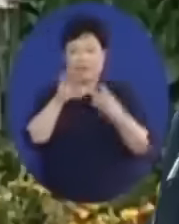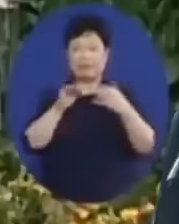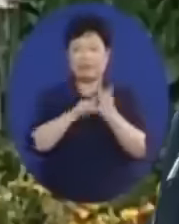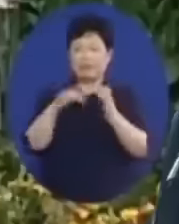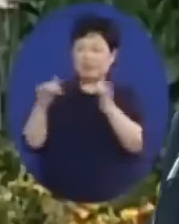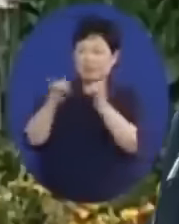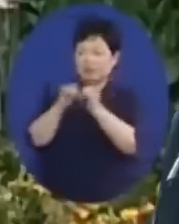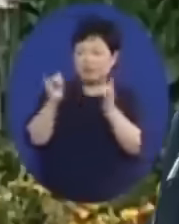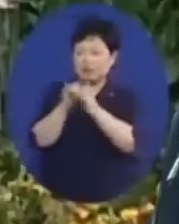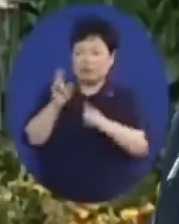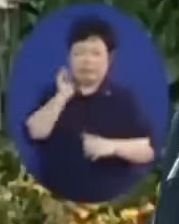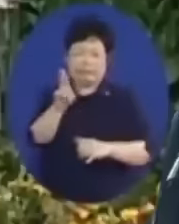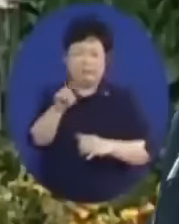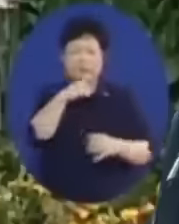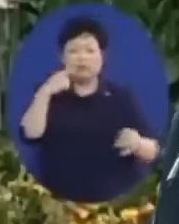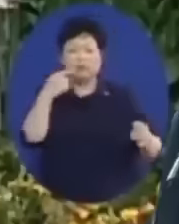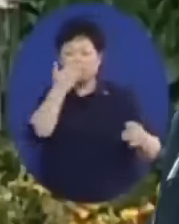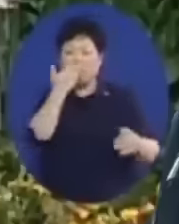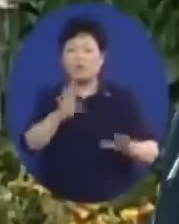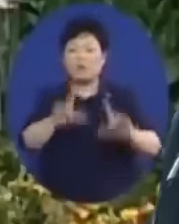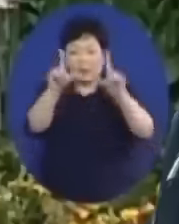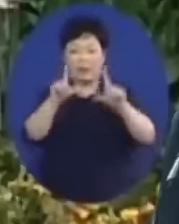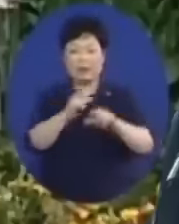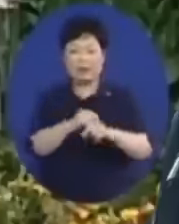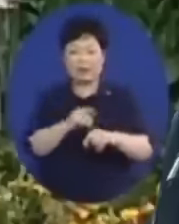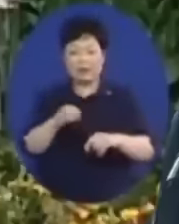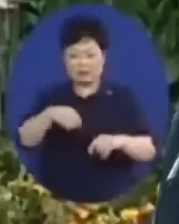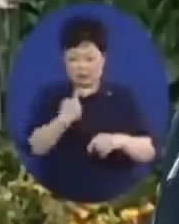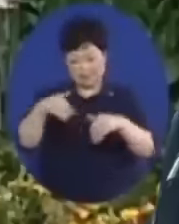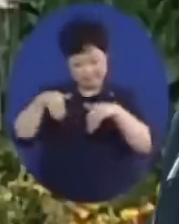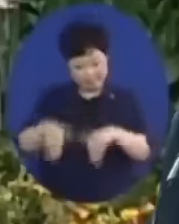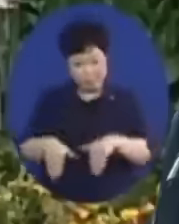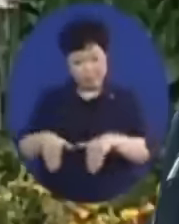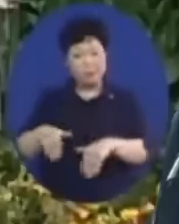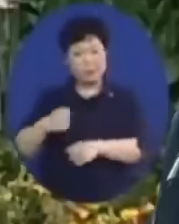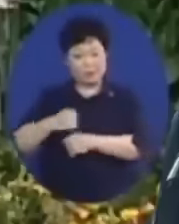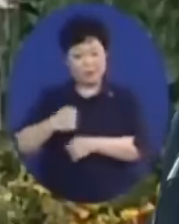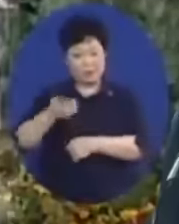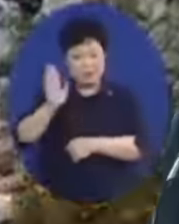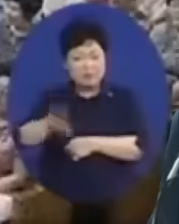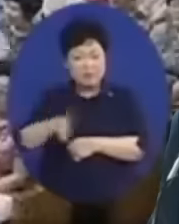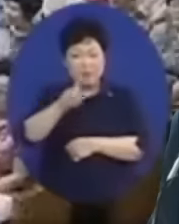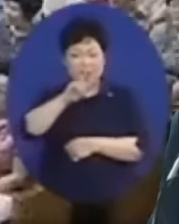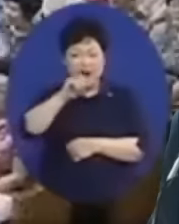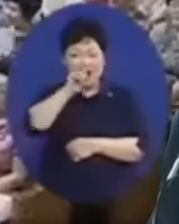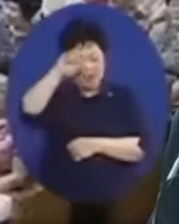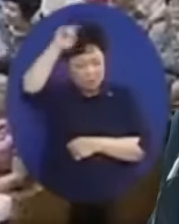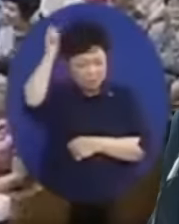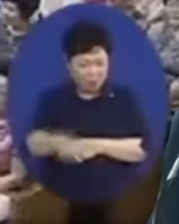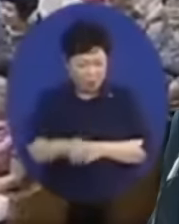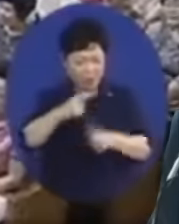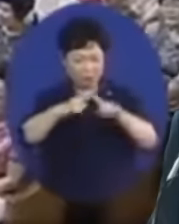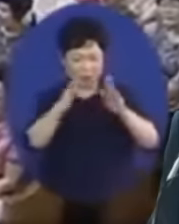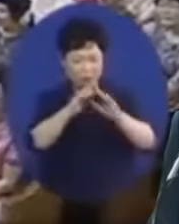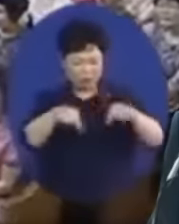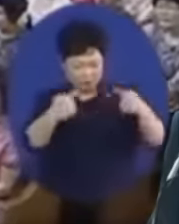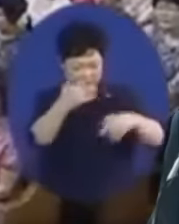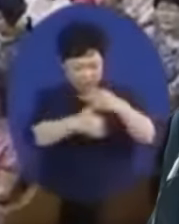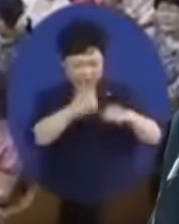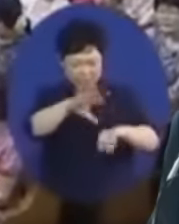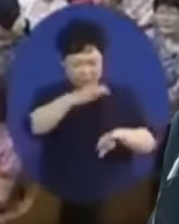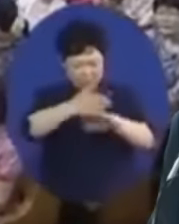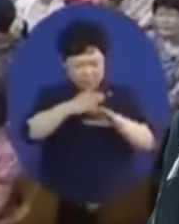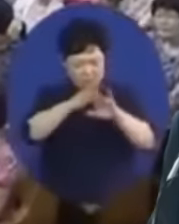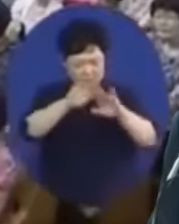전투가 치열하던 어느 날 주일이었습니다. 그때 나는 쫄병이었지만 마침내 칠모를 벗고 교회에 가서 하는 게 감사하고